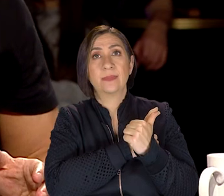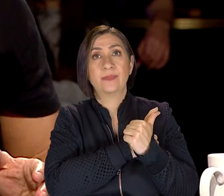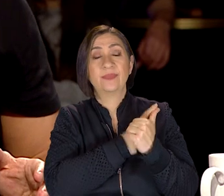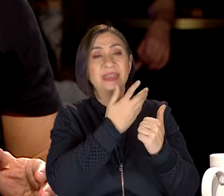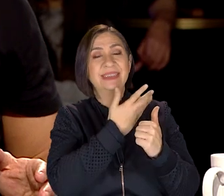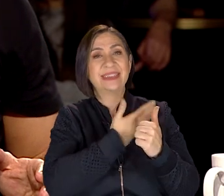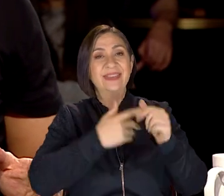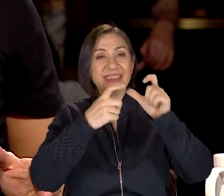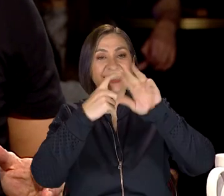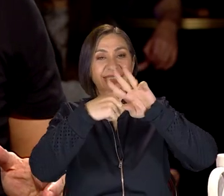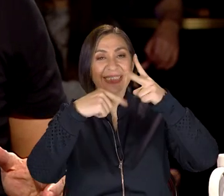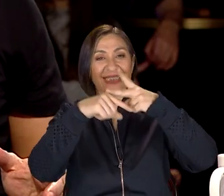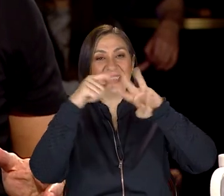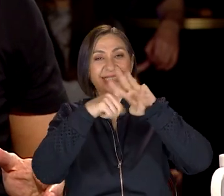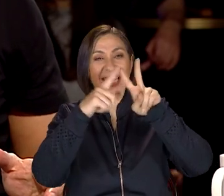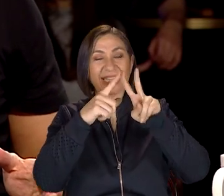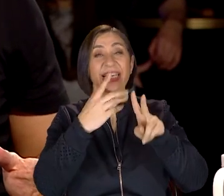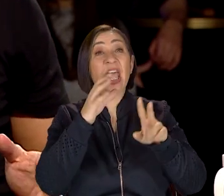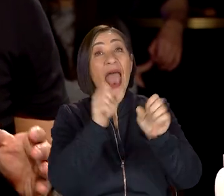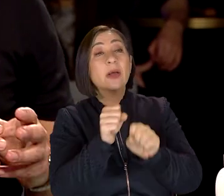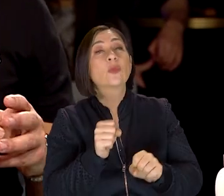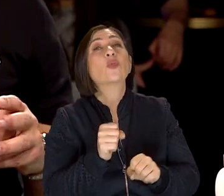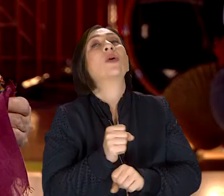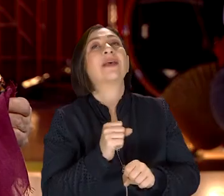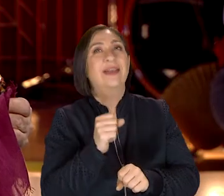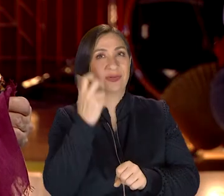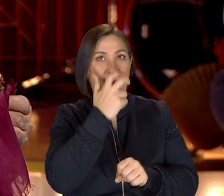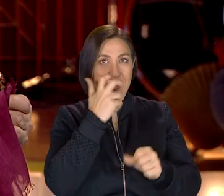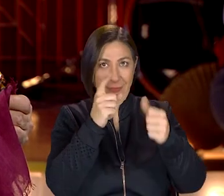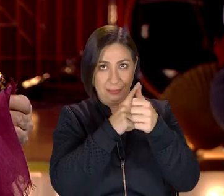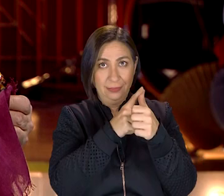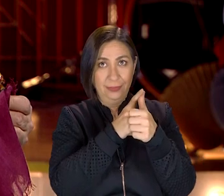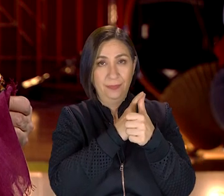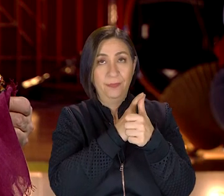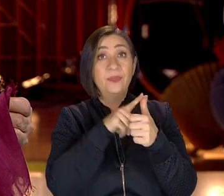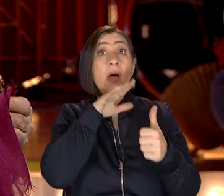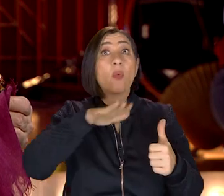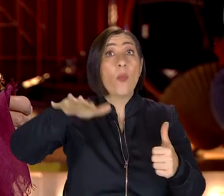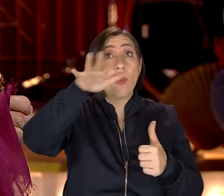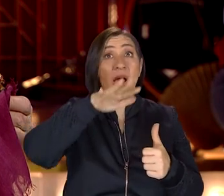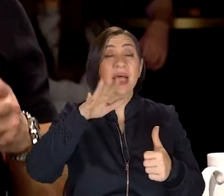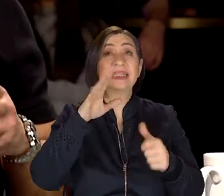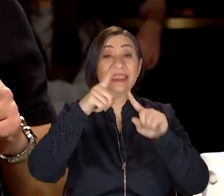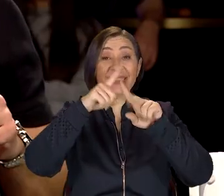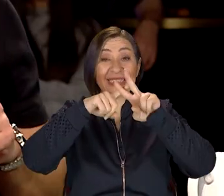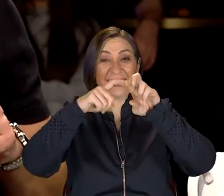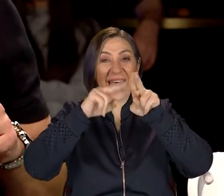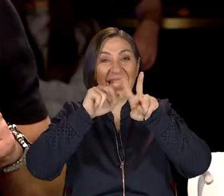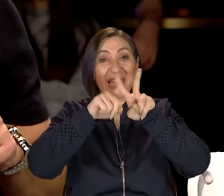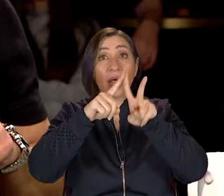sevgili Sezen'in Yakalarsam şarkısı... Evet. Avrupa'da hani Tarkan bunu